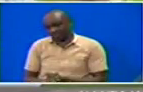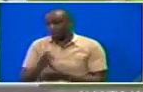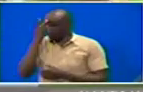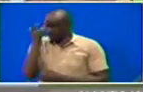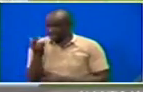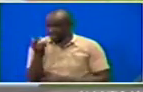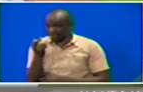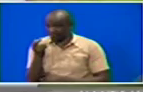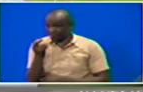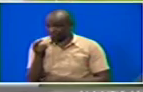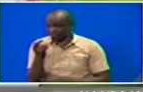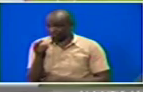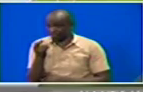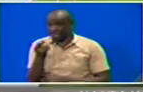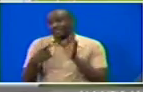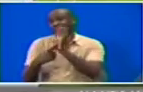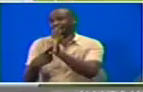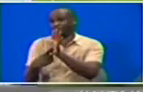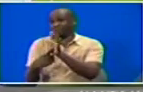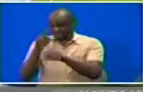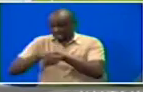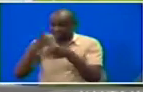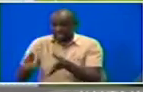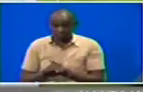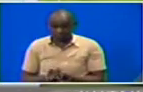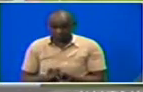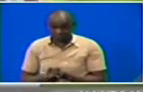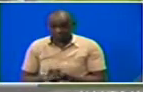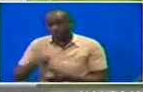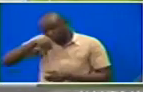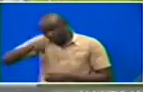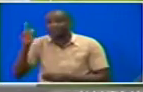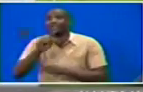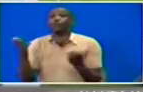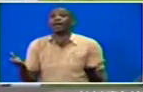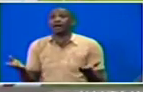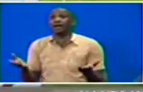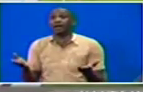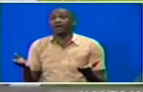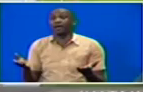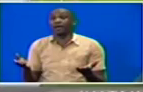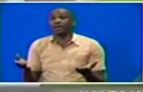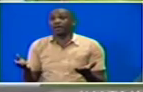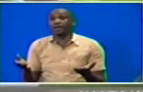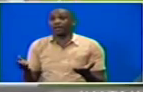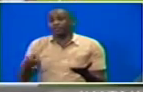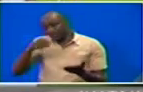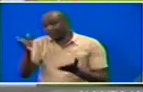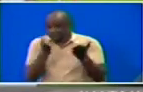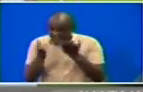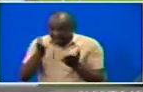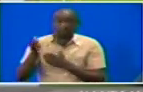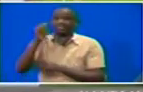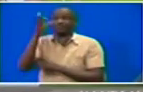sababu, for example, muda kama huu, utaenda kuimba wapi? Utakuwa na hudumu kwenye